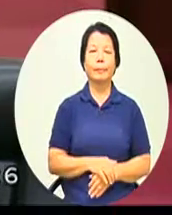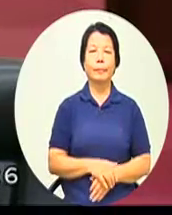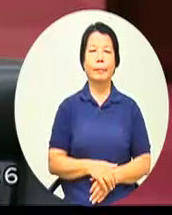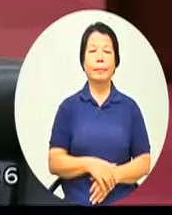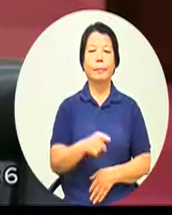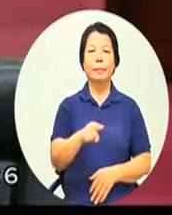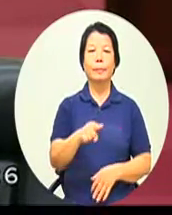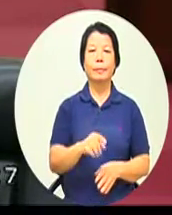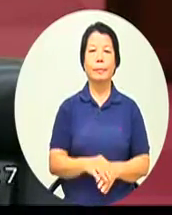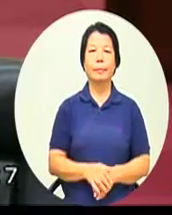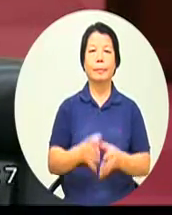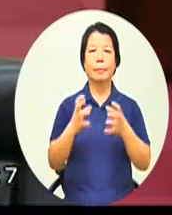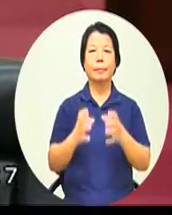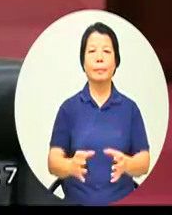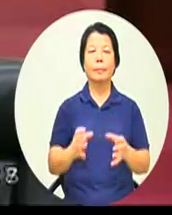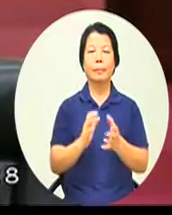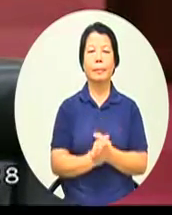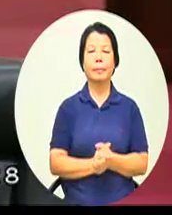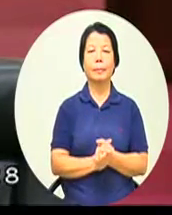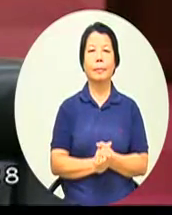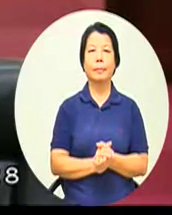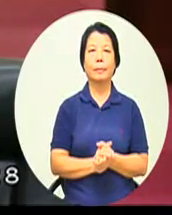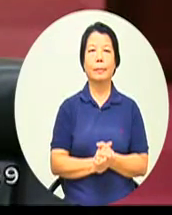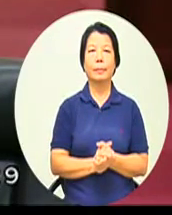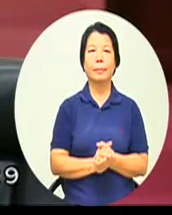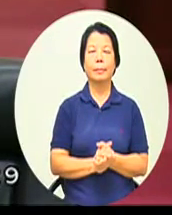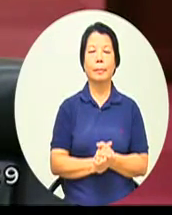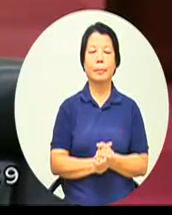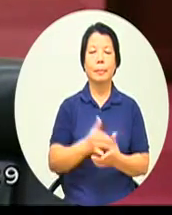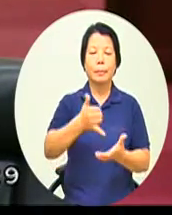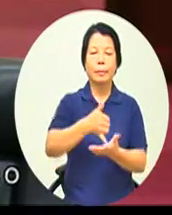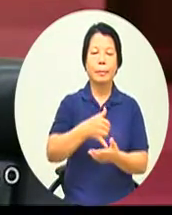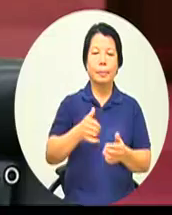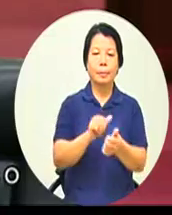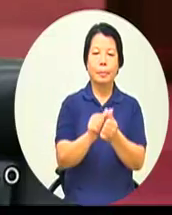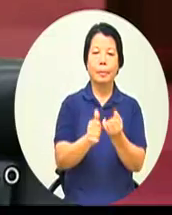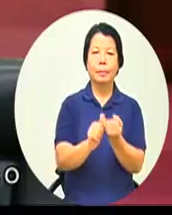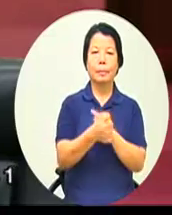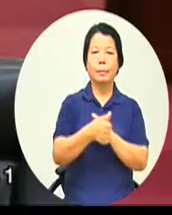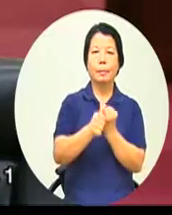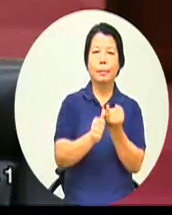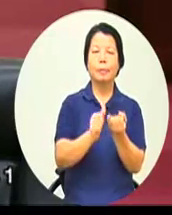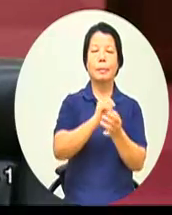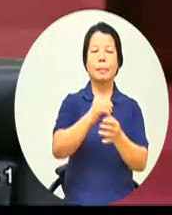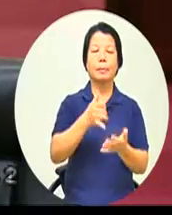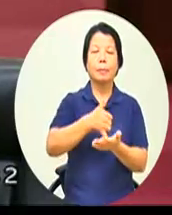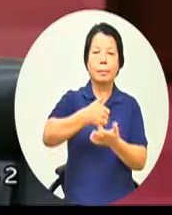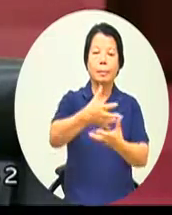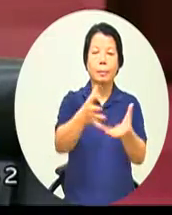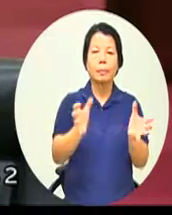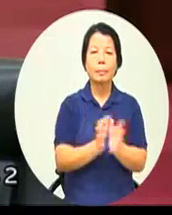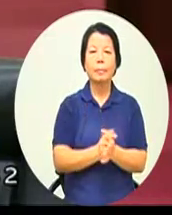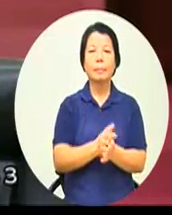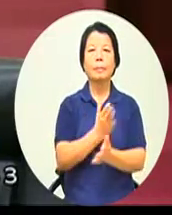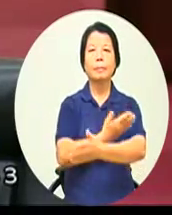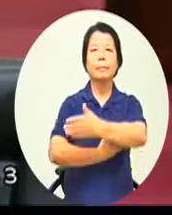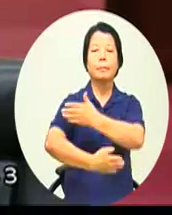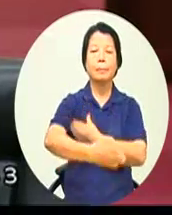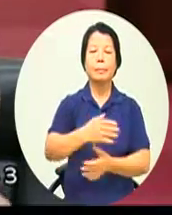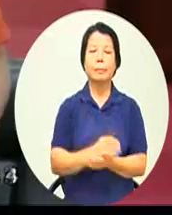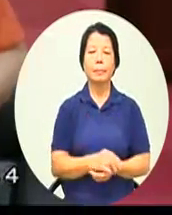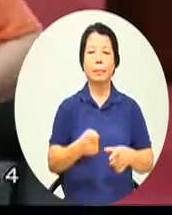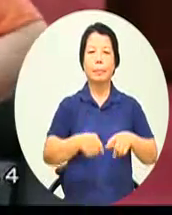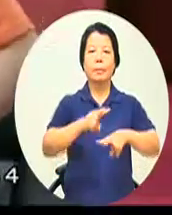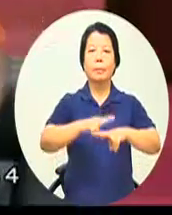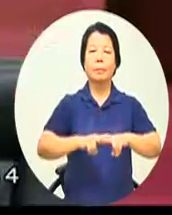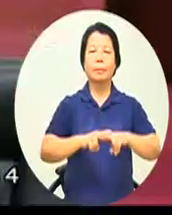动着吼，咱这个弱势，包括单亲、弱势、残障等这一些比较弱势的公共收